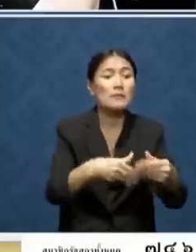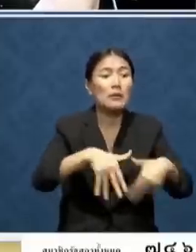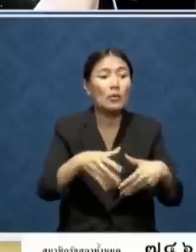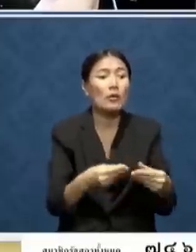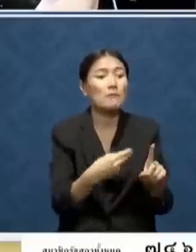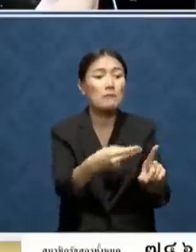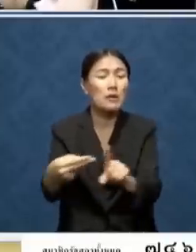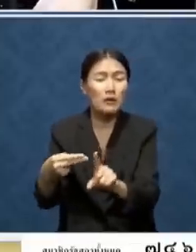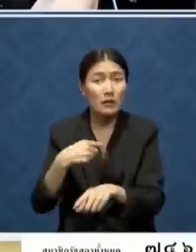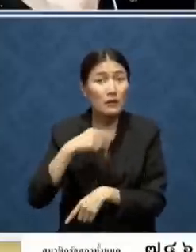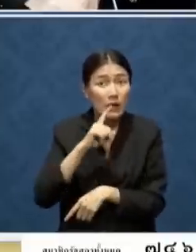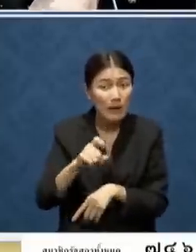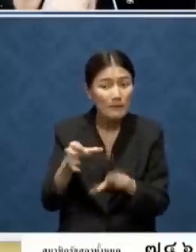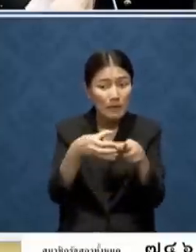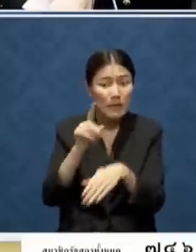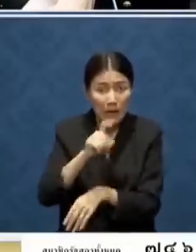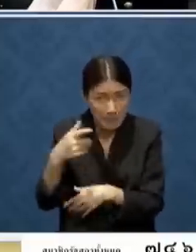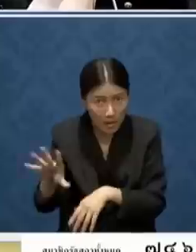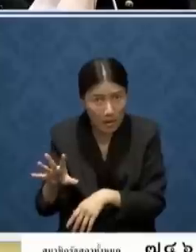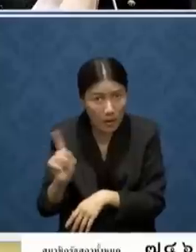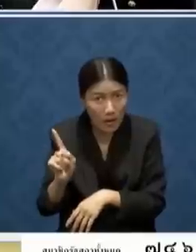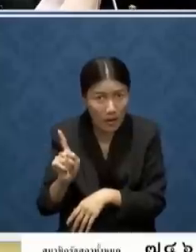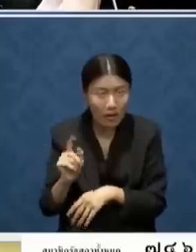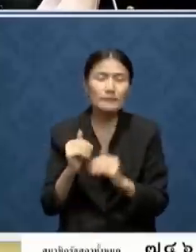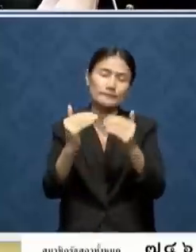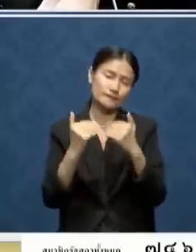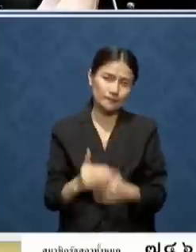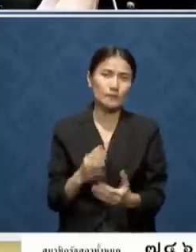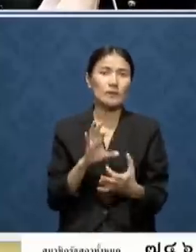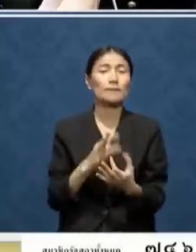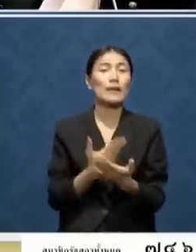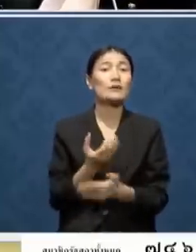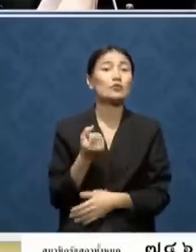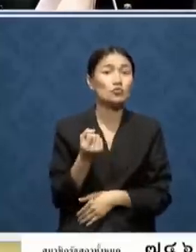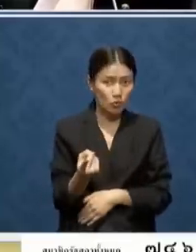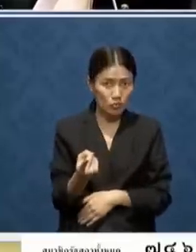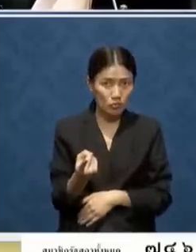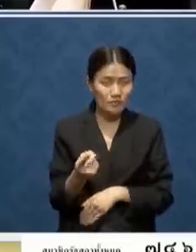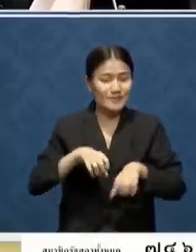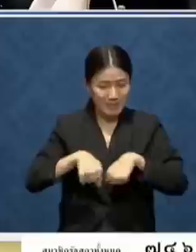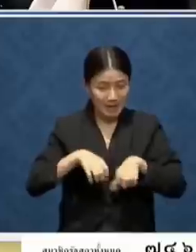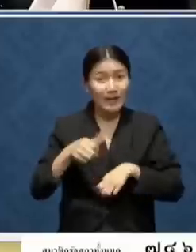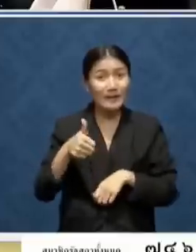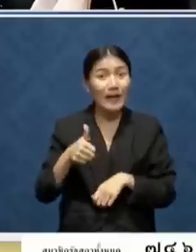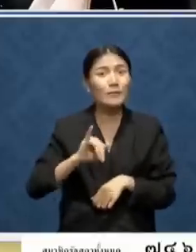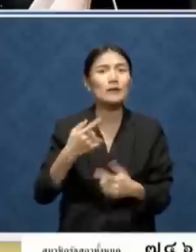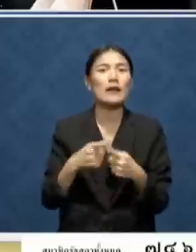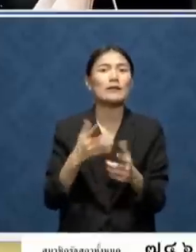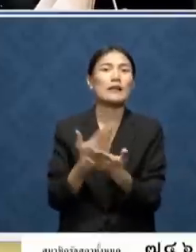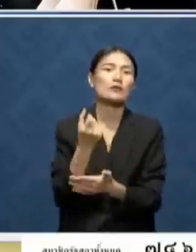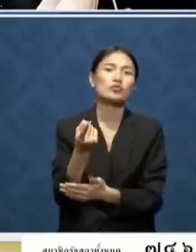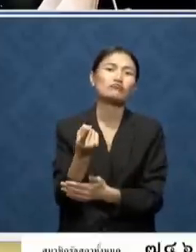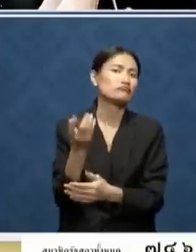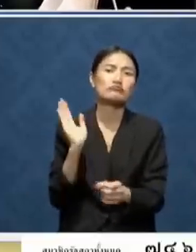มาดูเรื่องของเงินสดค่ะเงินสดก็อาจจะสามารถบริหารจัดการได้แต่โดยปกติแล้วเงินสดมีไม่พอนะ